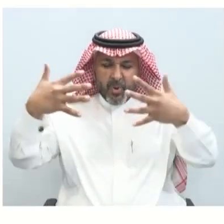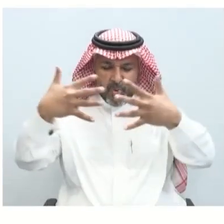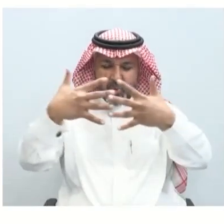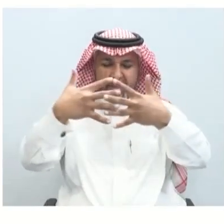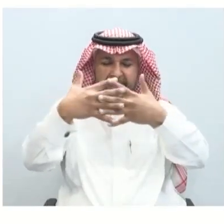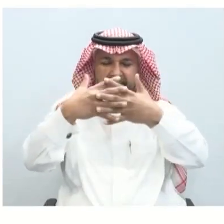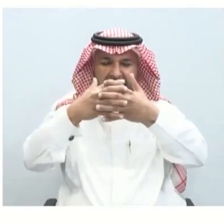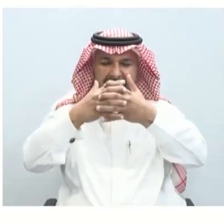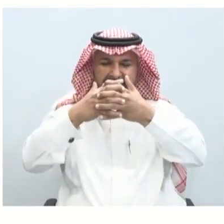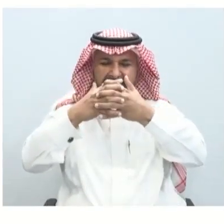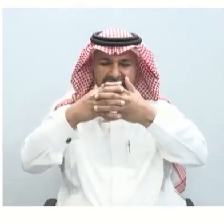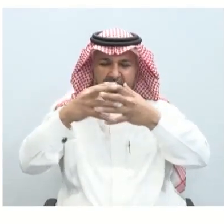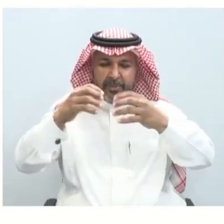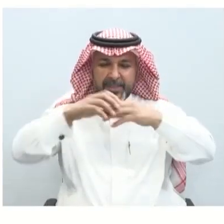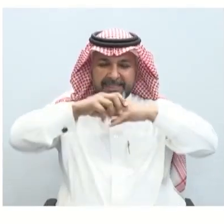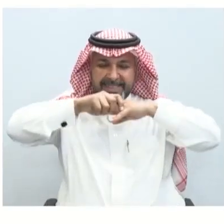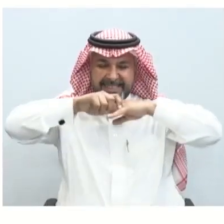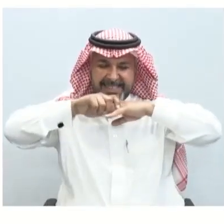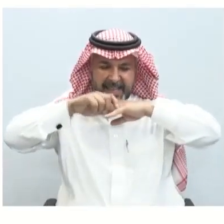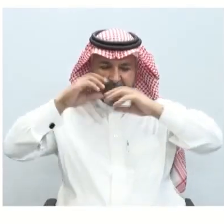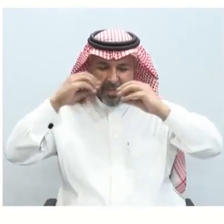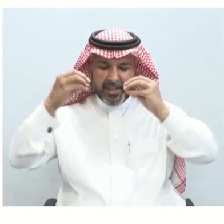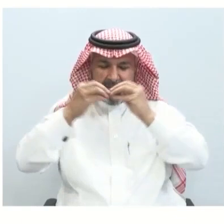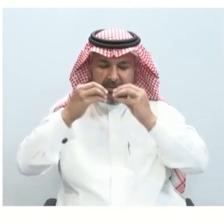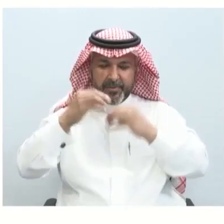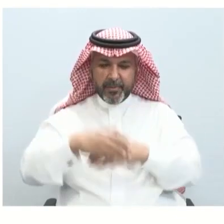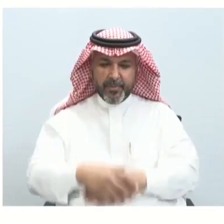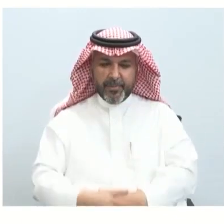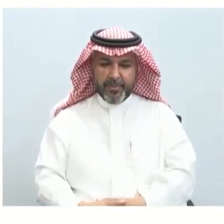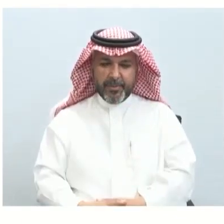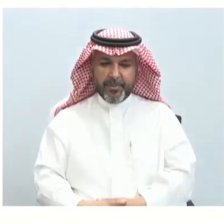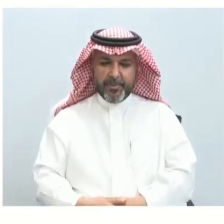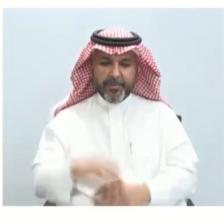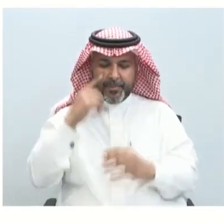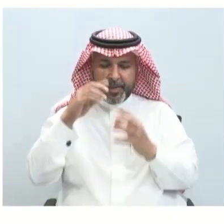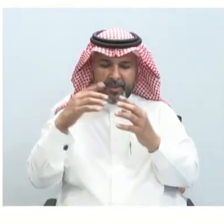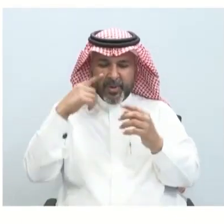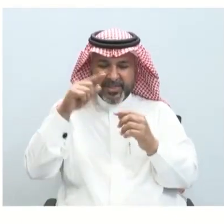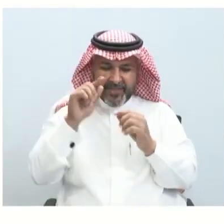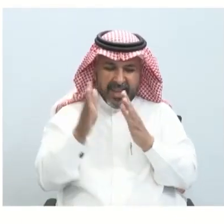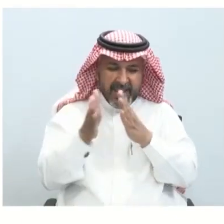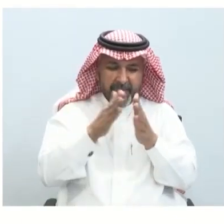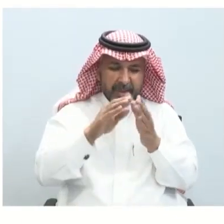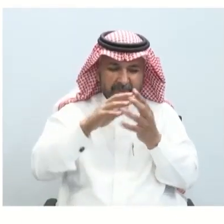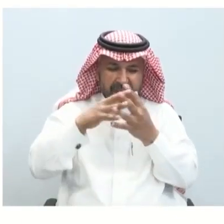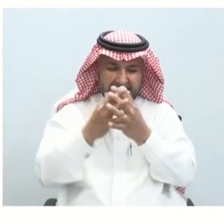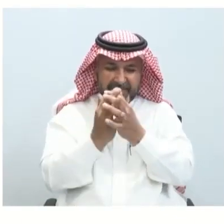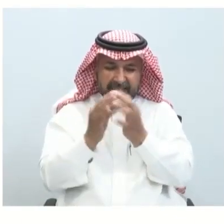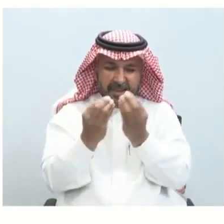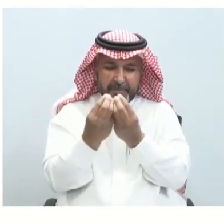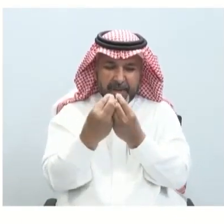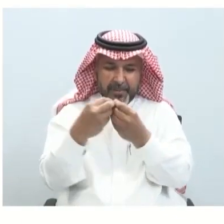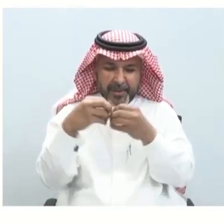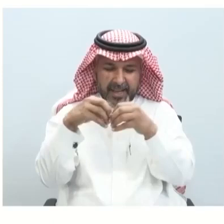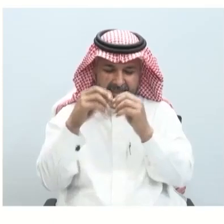بالكرومات دات وتسحبها الى الاقطاب المتقابله ول تتمكن الكروماتيدات من دون الخيوط المغزليه من الوصول